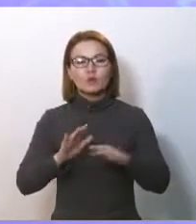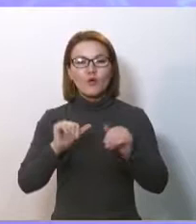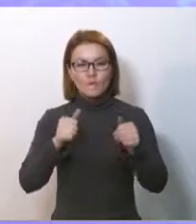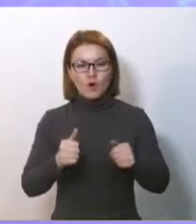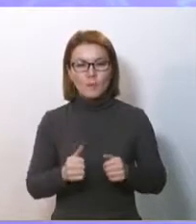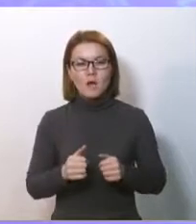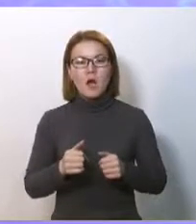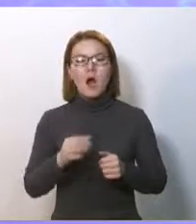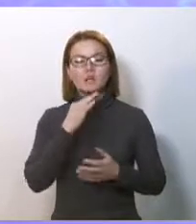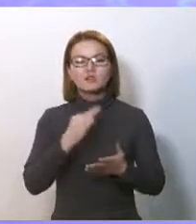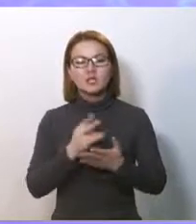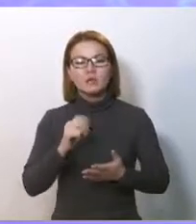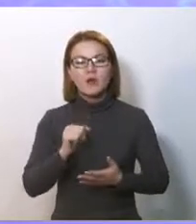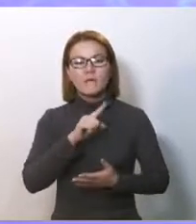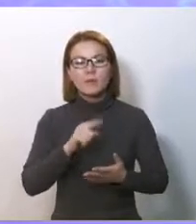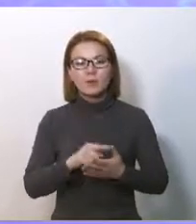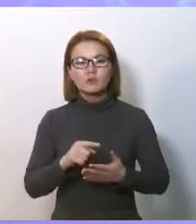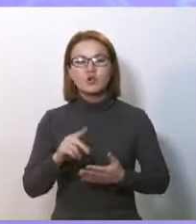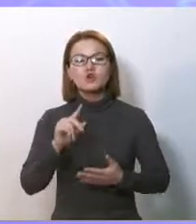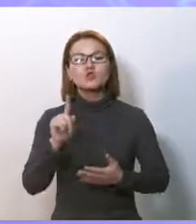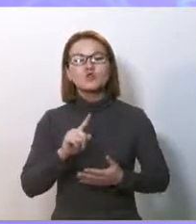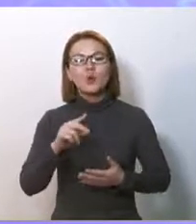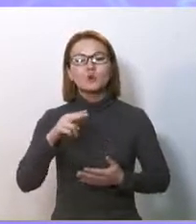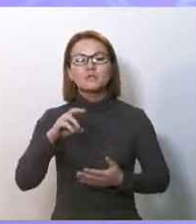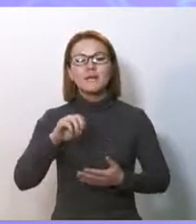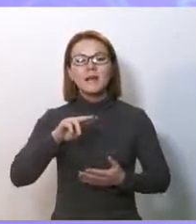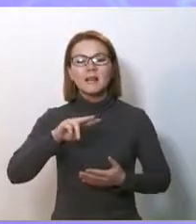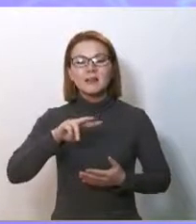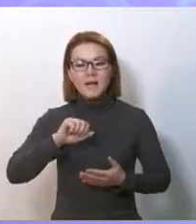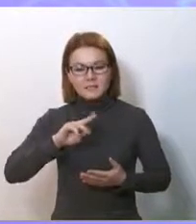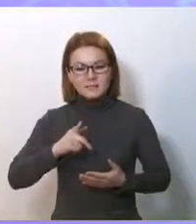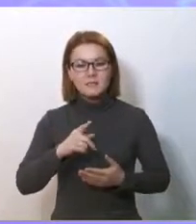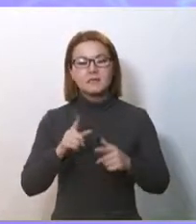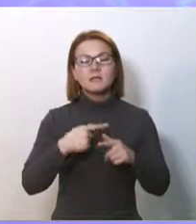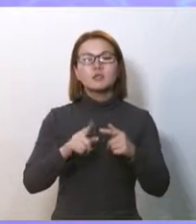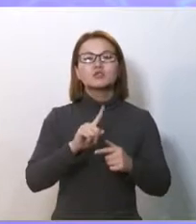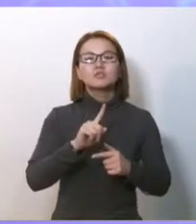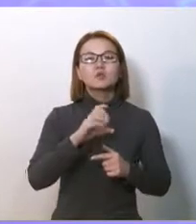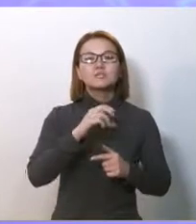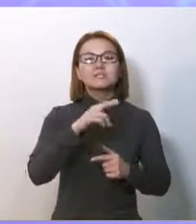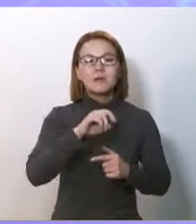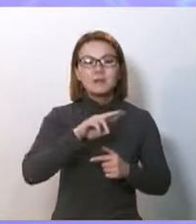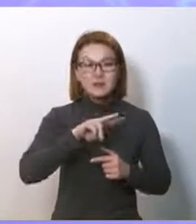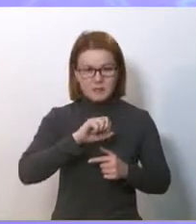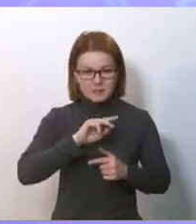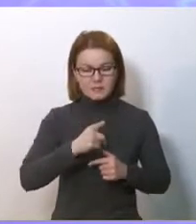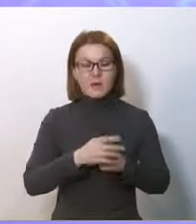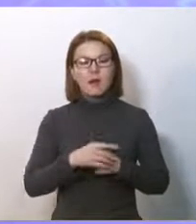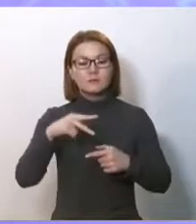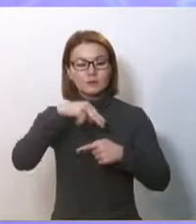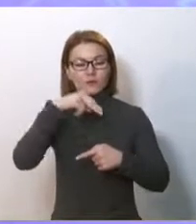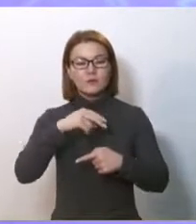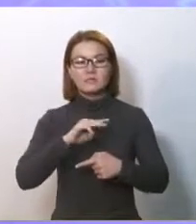форме отвечают на вопрос «что делать?» или «что сделать?». Перед суффиксом